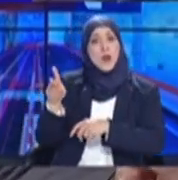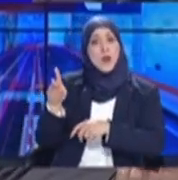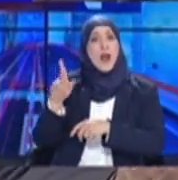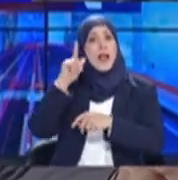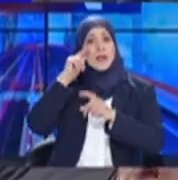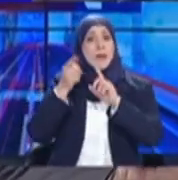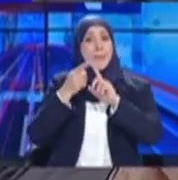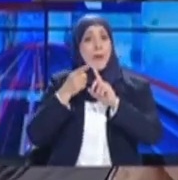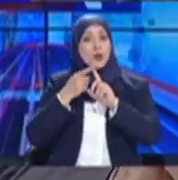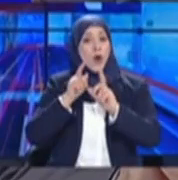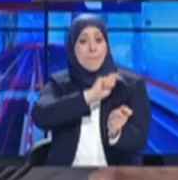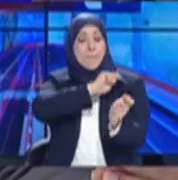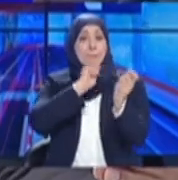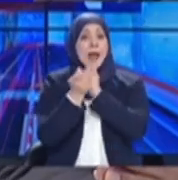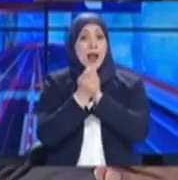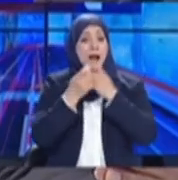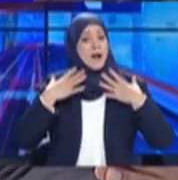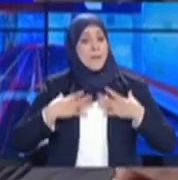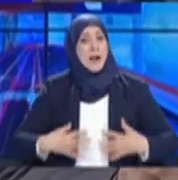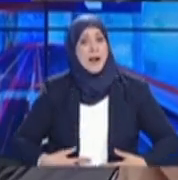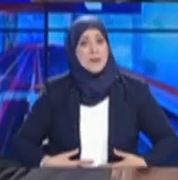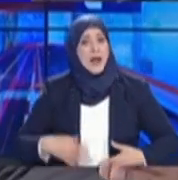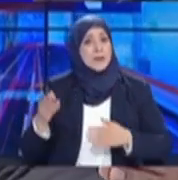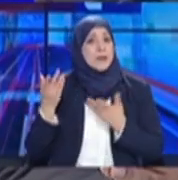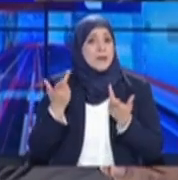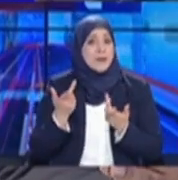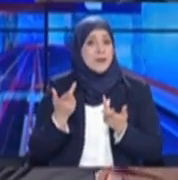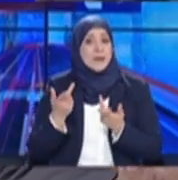بالقانون يتصل بال مستودع